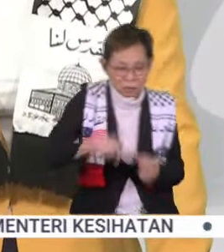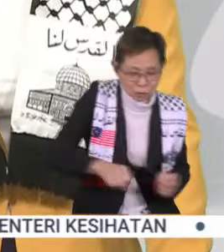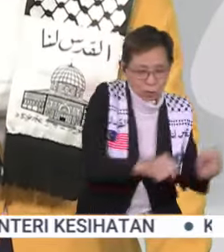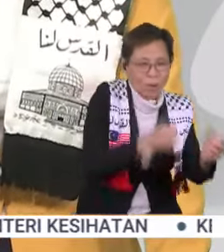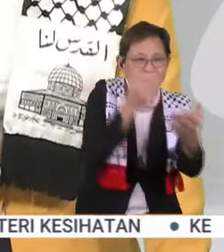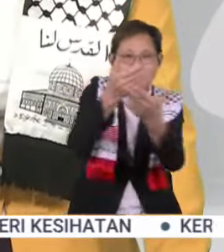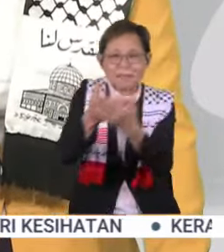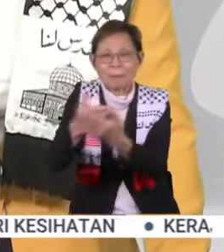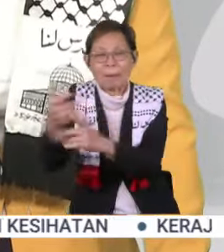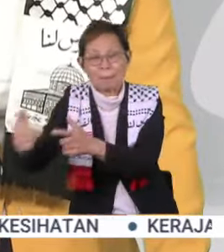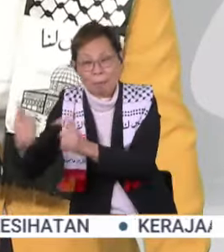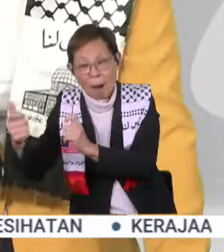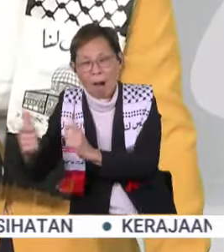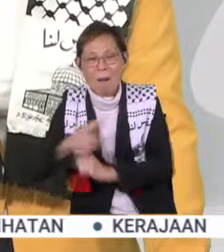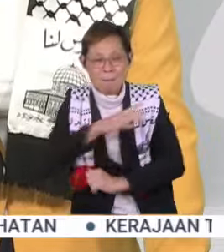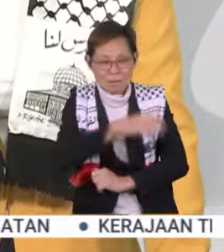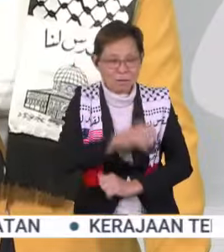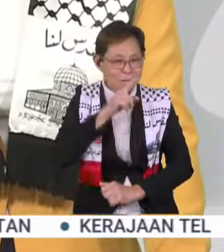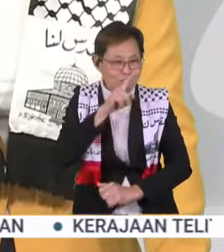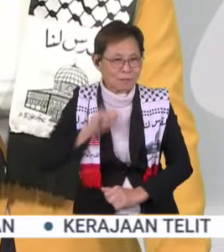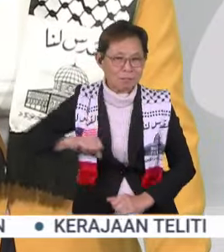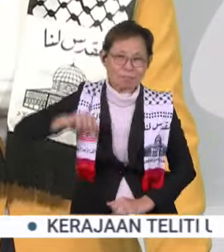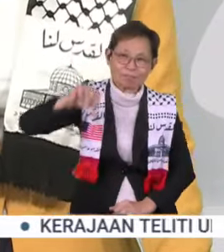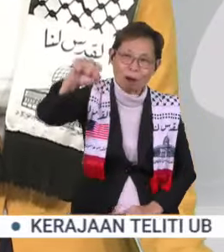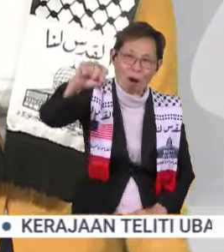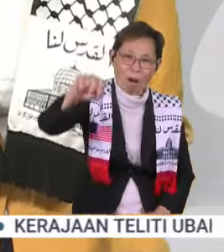ke segara. Palestin pasti merdeka.